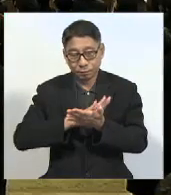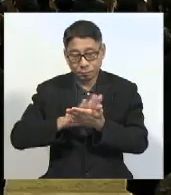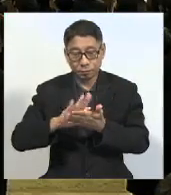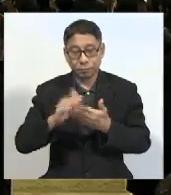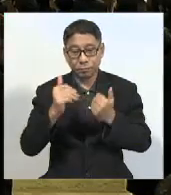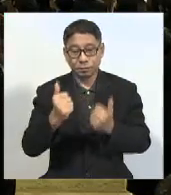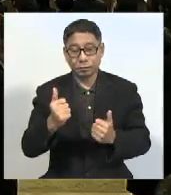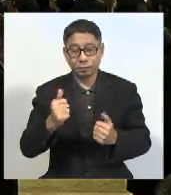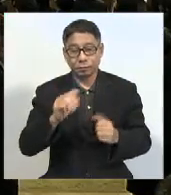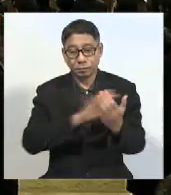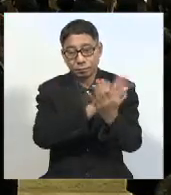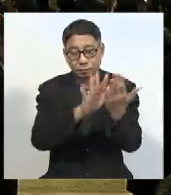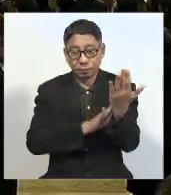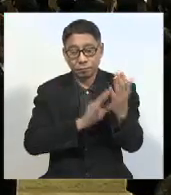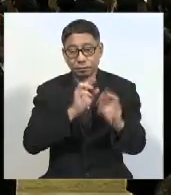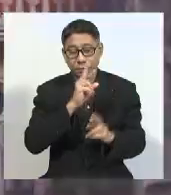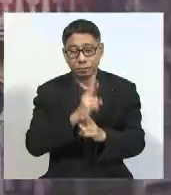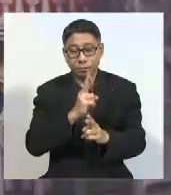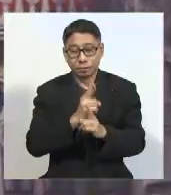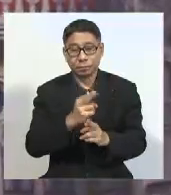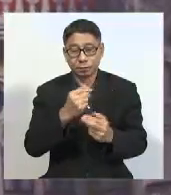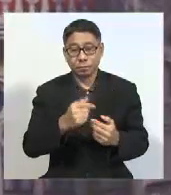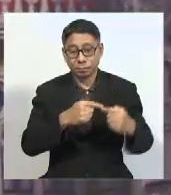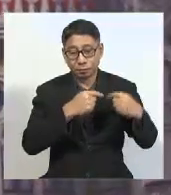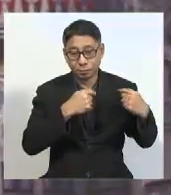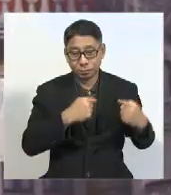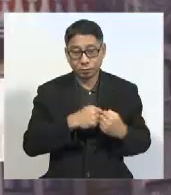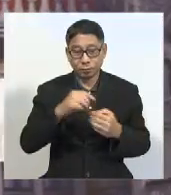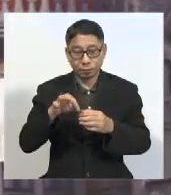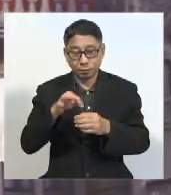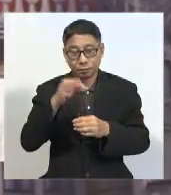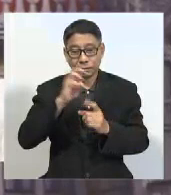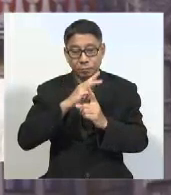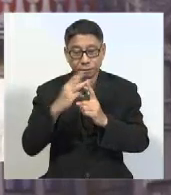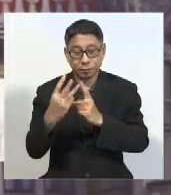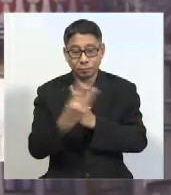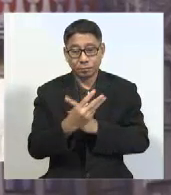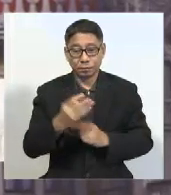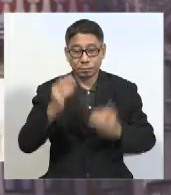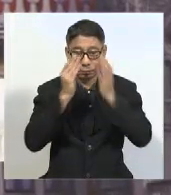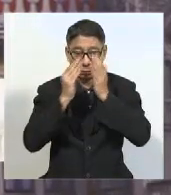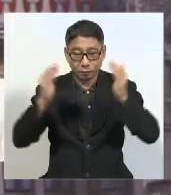และเป็นประเทศที่ยังคงรักษามรดกทางจิตวิญญาณและวัฒนธรรม